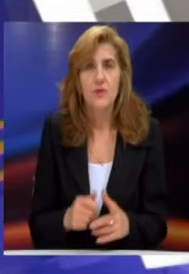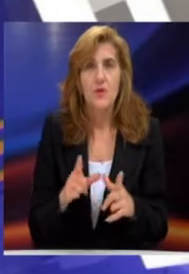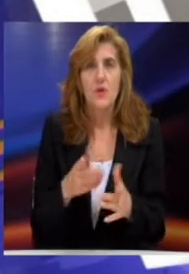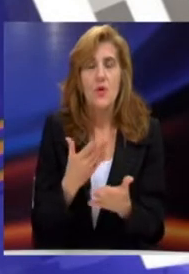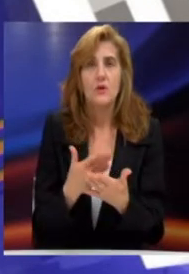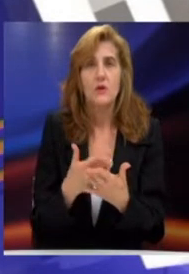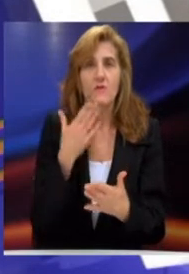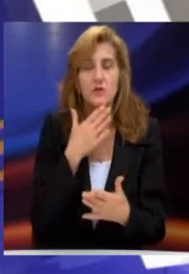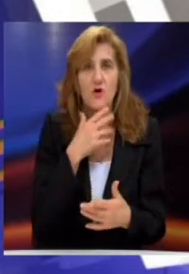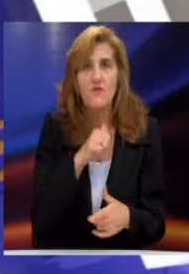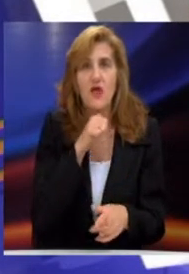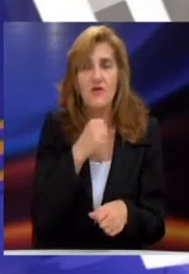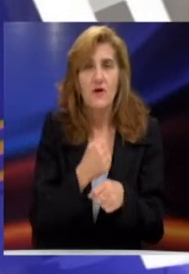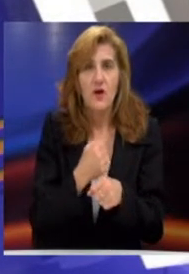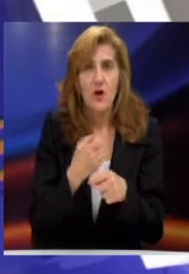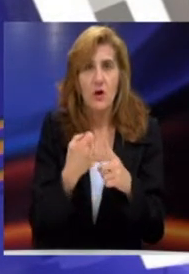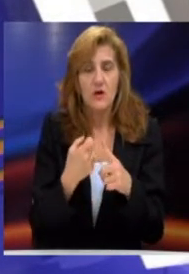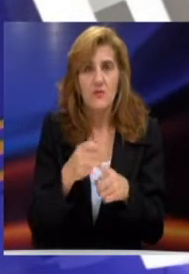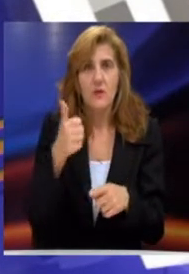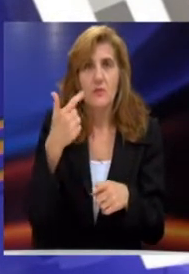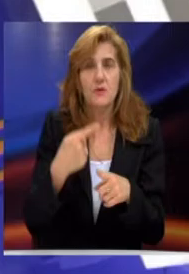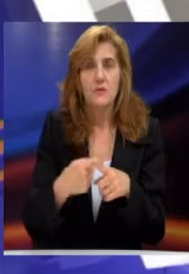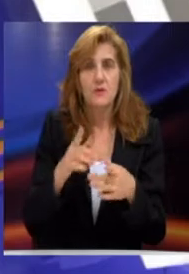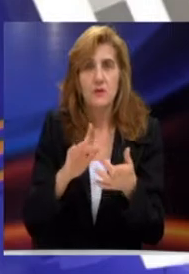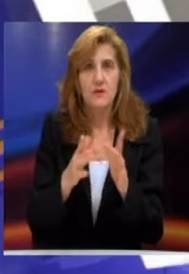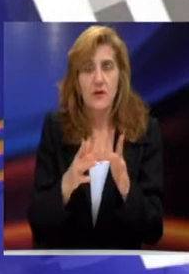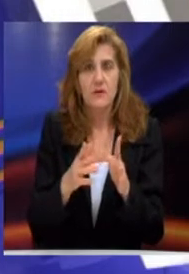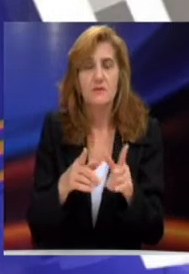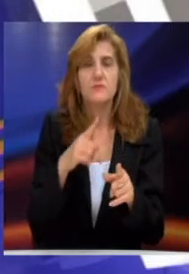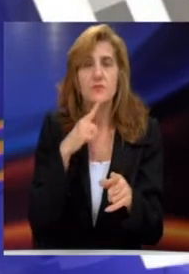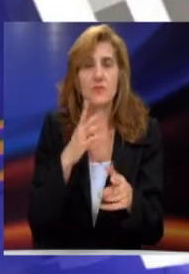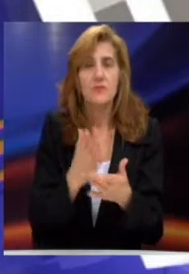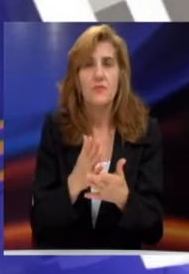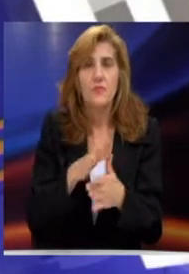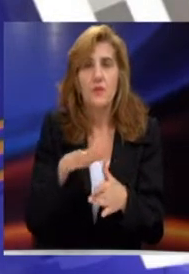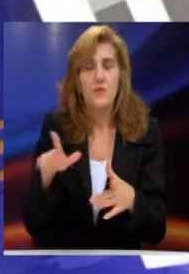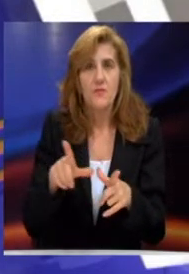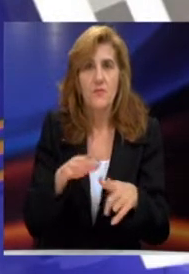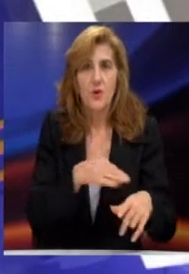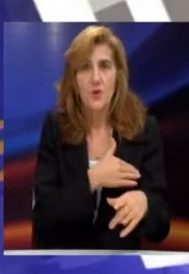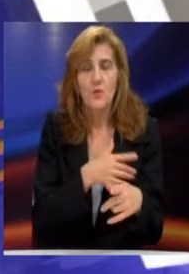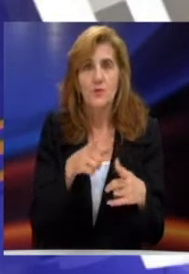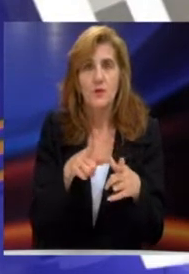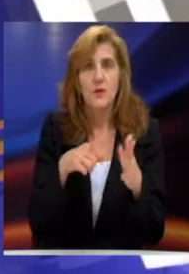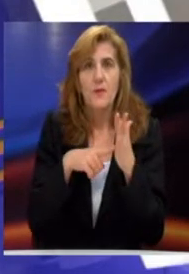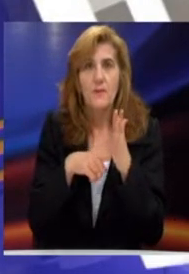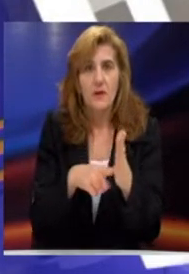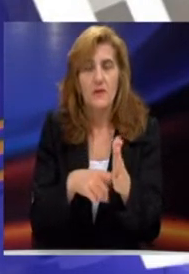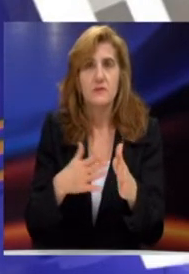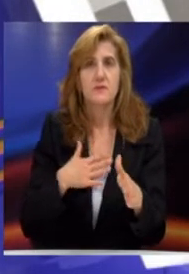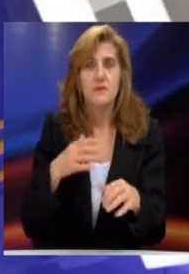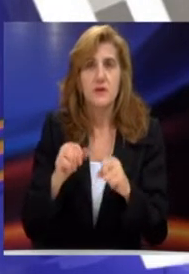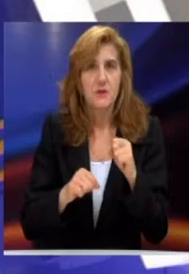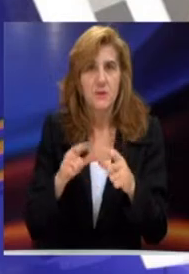U osnovnoj školi Ivan Goran Kovačić po prvi put je održano takmičenje Ja imam talenat, na kojem su učenici ove obrazovne ustanove prikazali